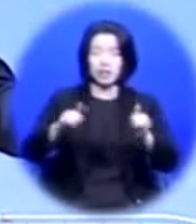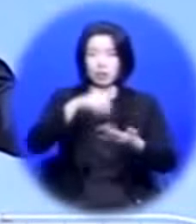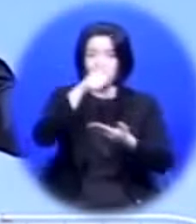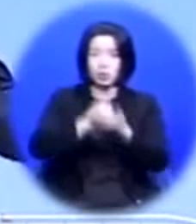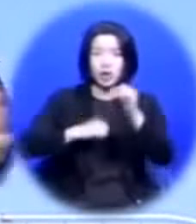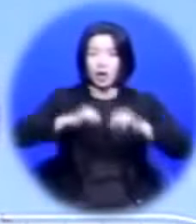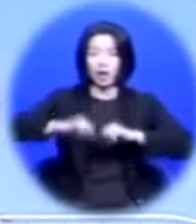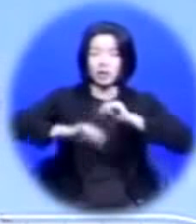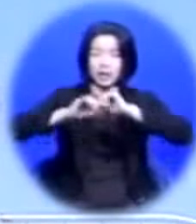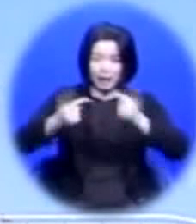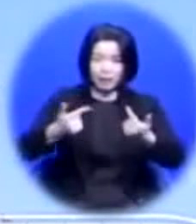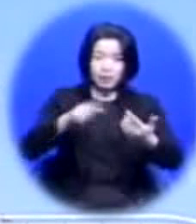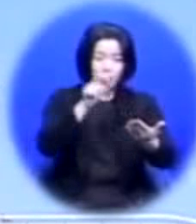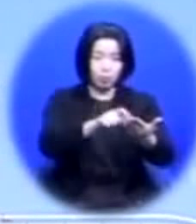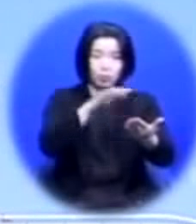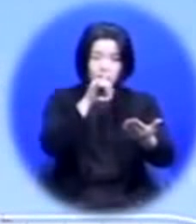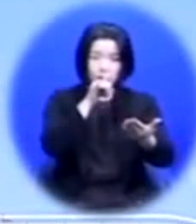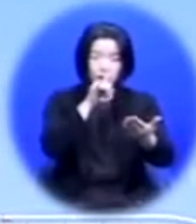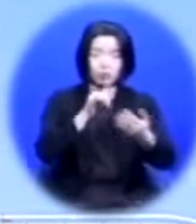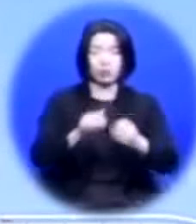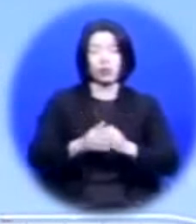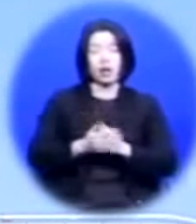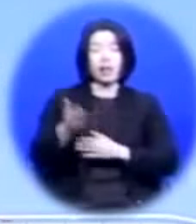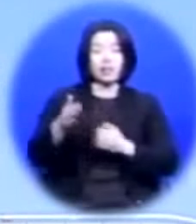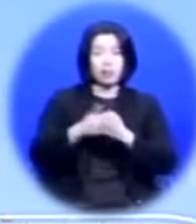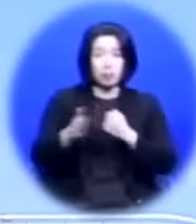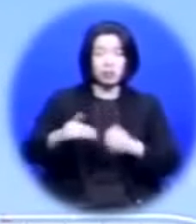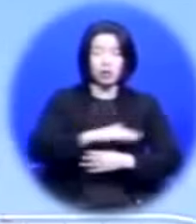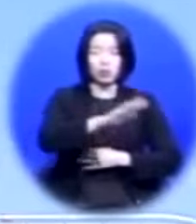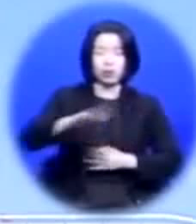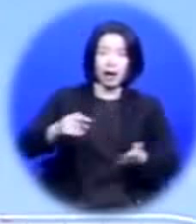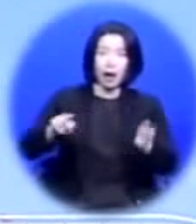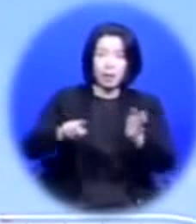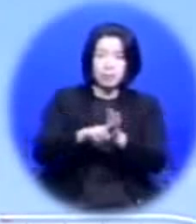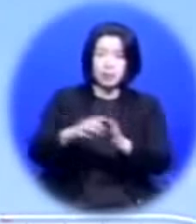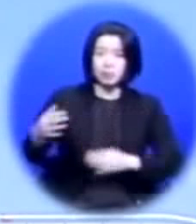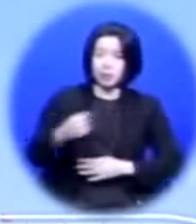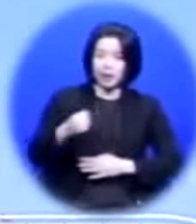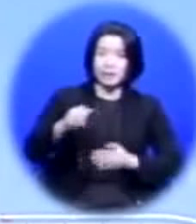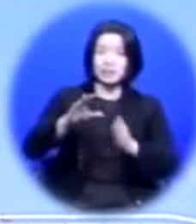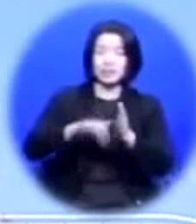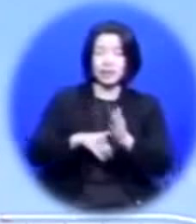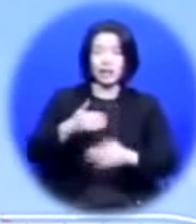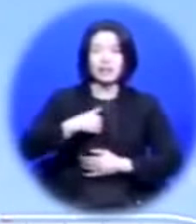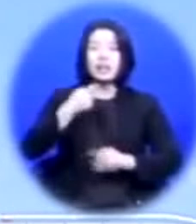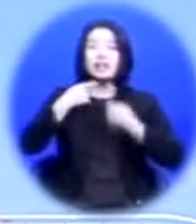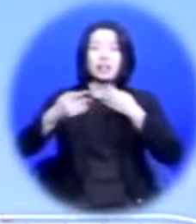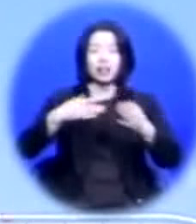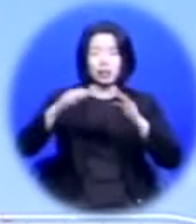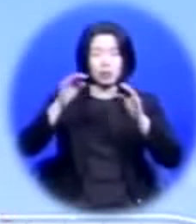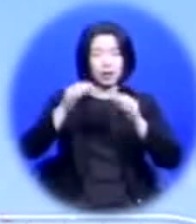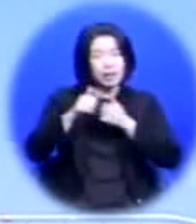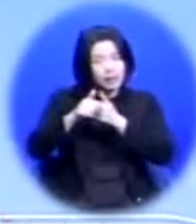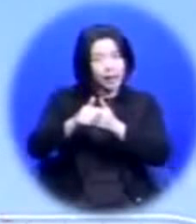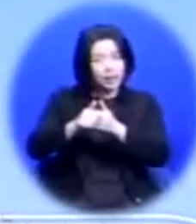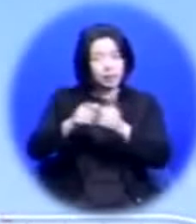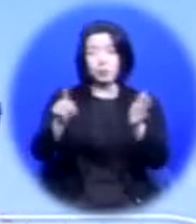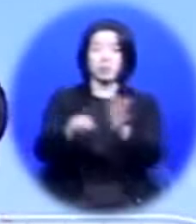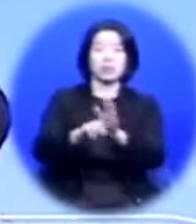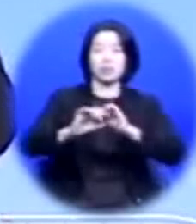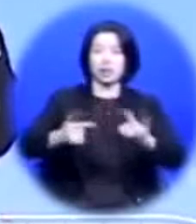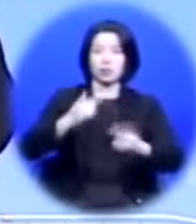않는다고 나오잖아요 그니까 우리가 믿음을 가질 때 내에 비추어서 믿는게